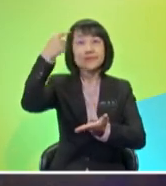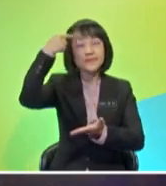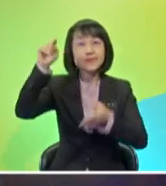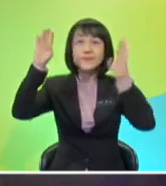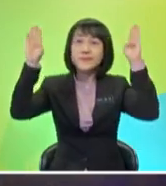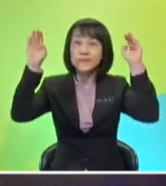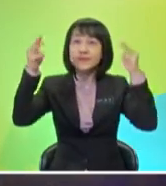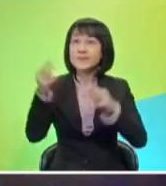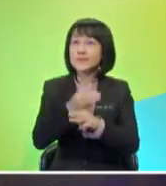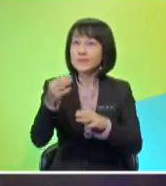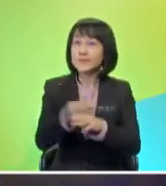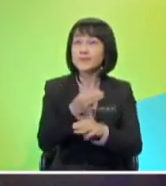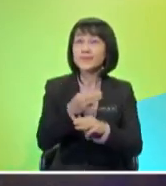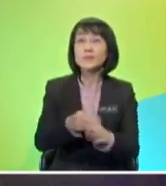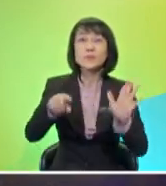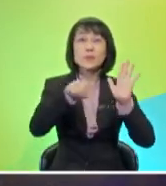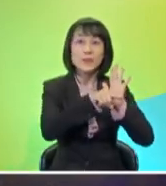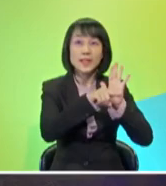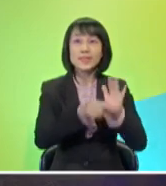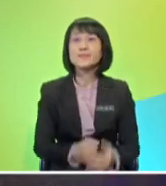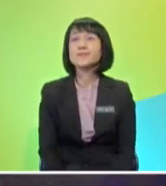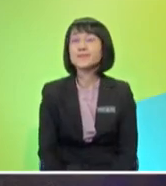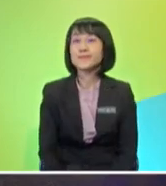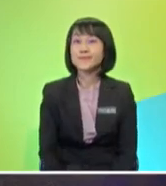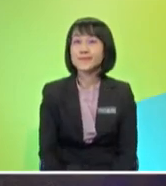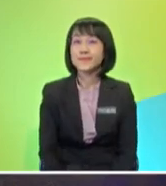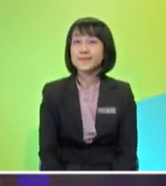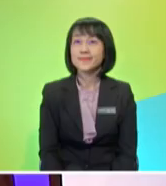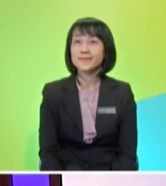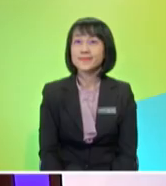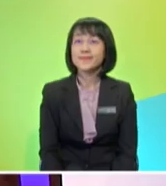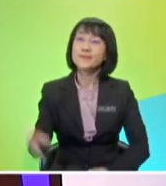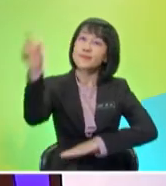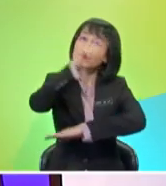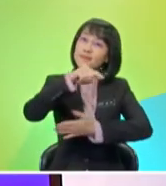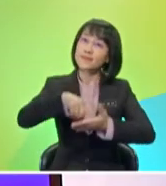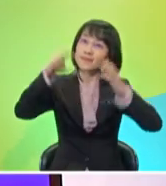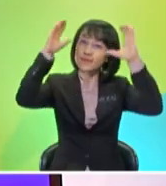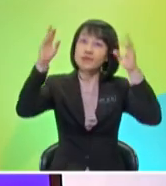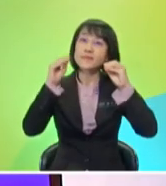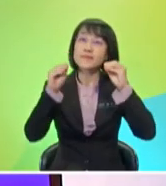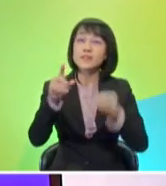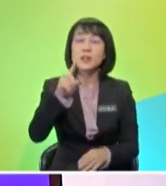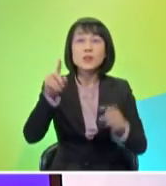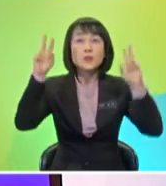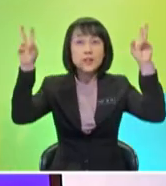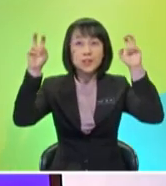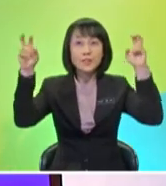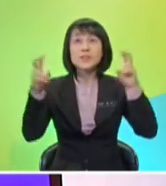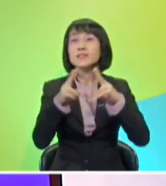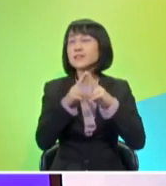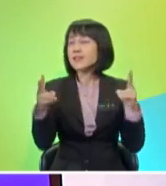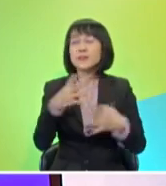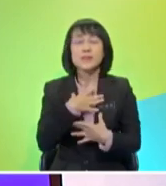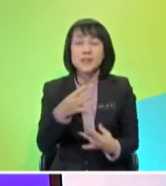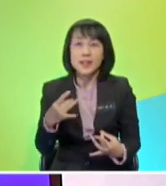1, operasi asas tolak. Silakan cikgu. Baik, hari ini cikgu akan mengajar satu tajuk yang sangat menarik,